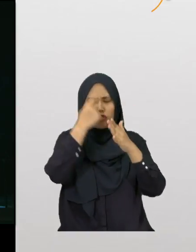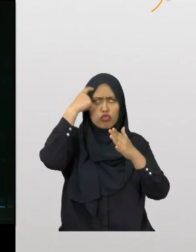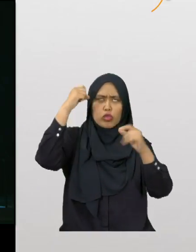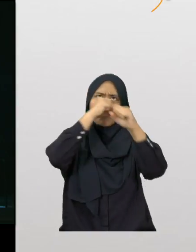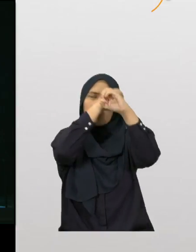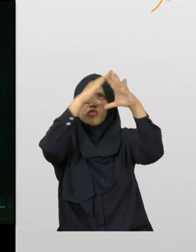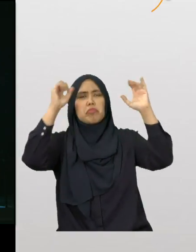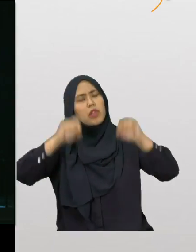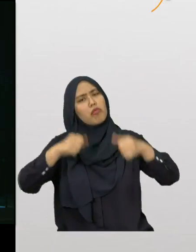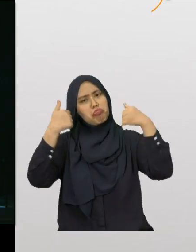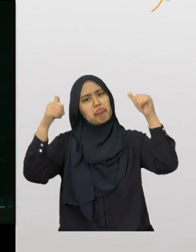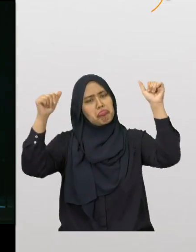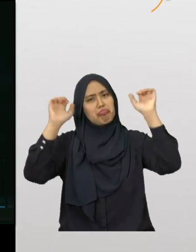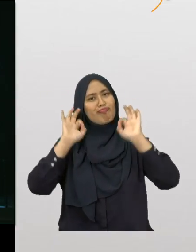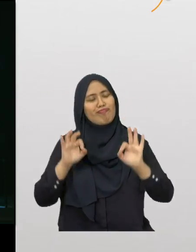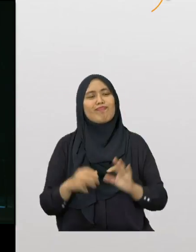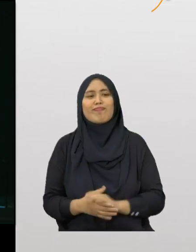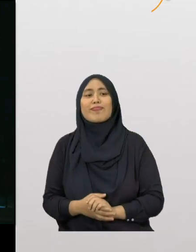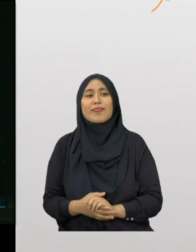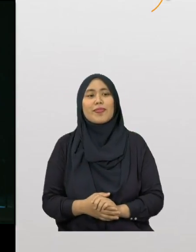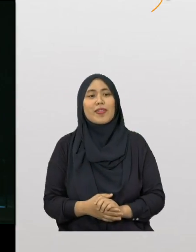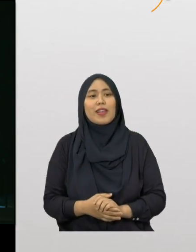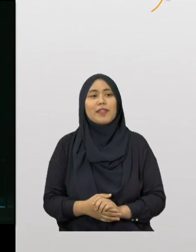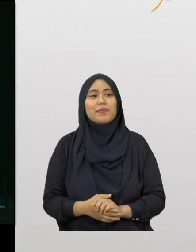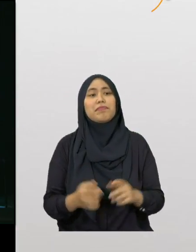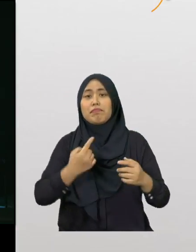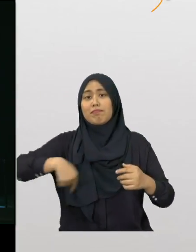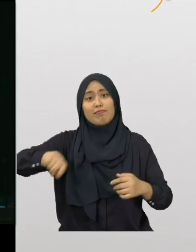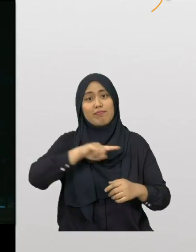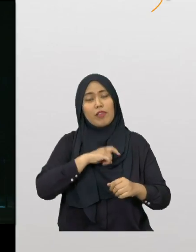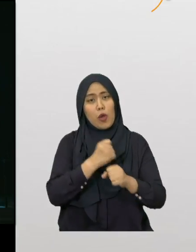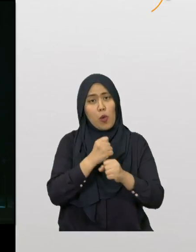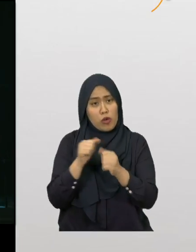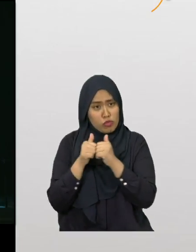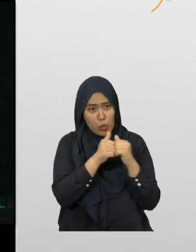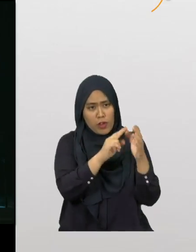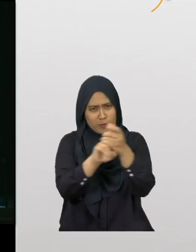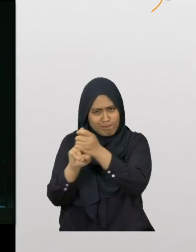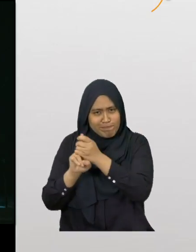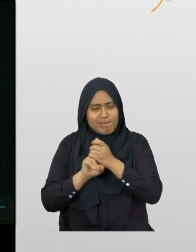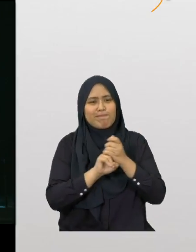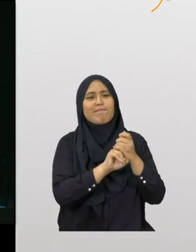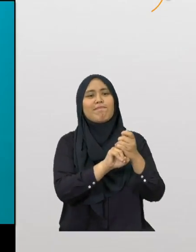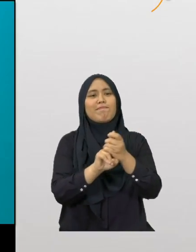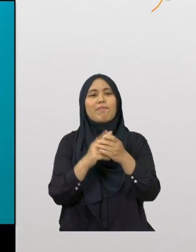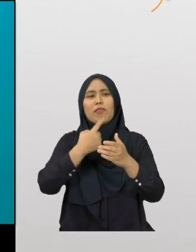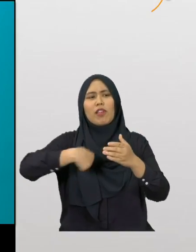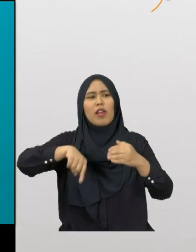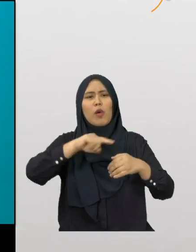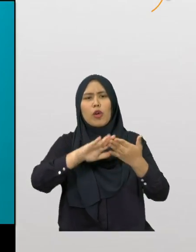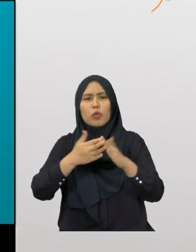aspirations. Marilah kita bekerjasama Let us work bagi together memperkukuhkan lagi to strengthen keharmonian our masyarakat harmonious berbilang